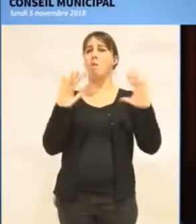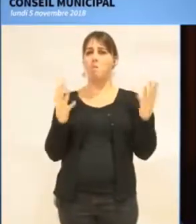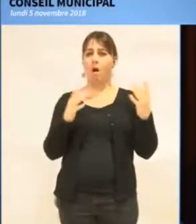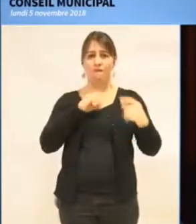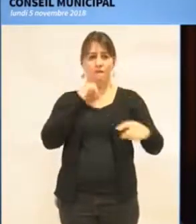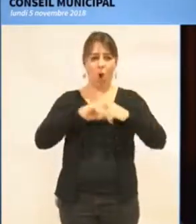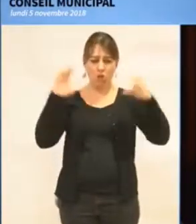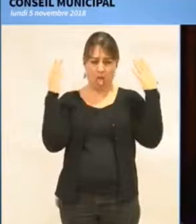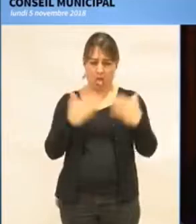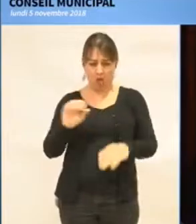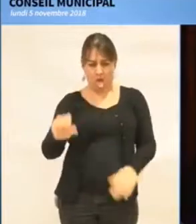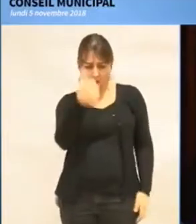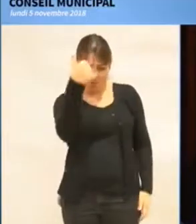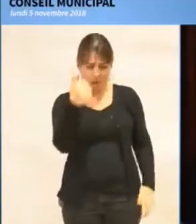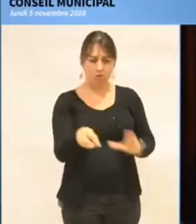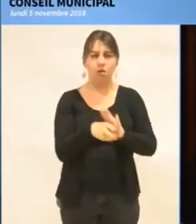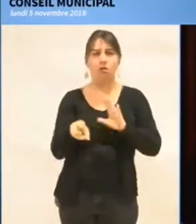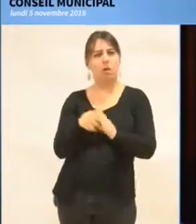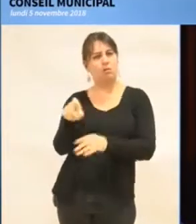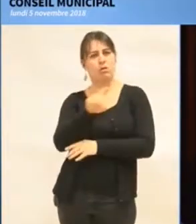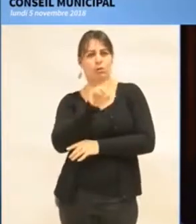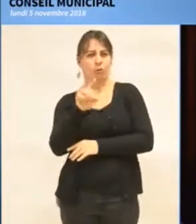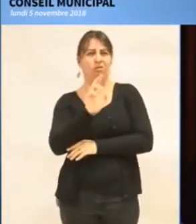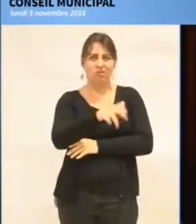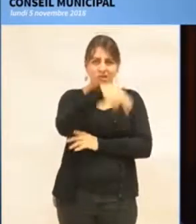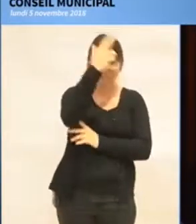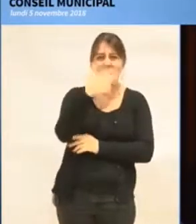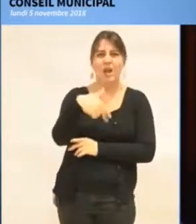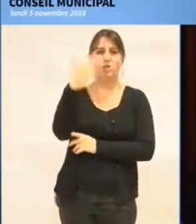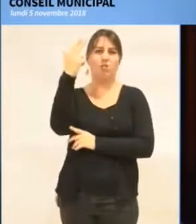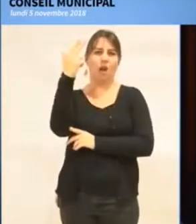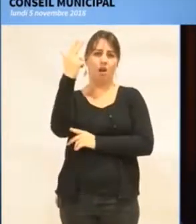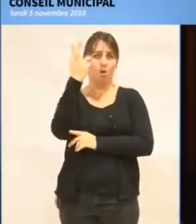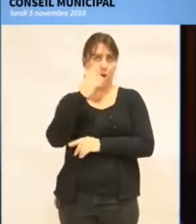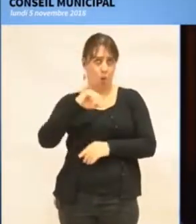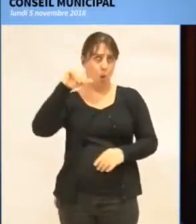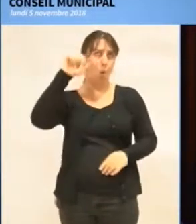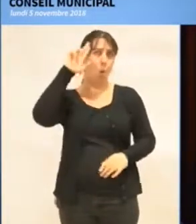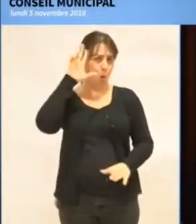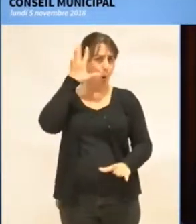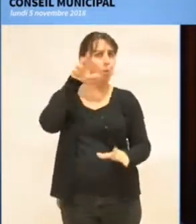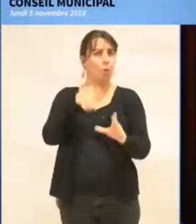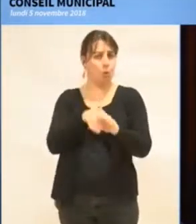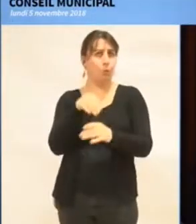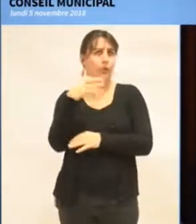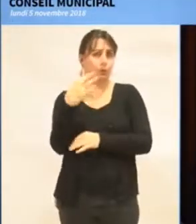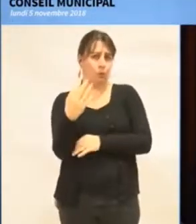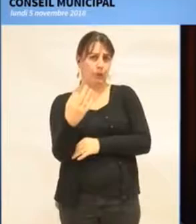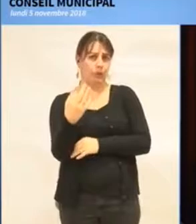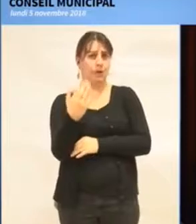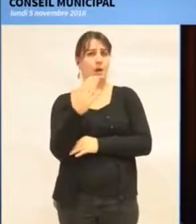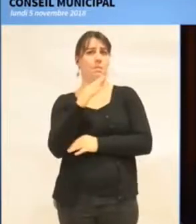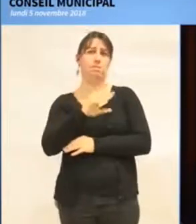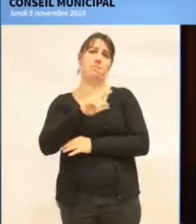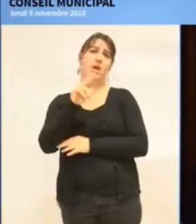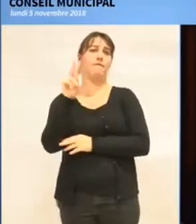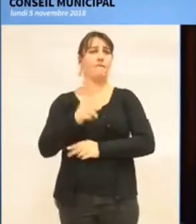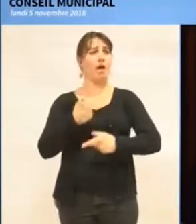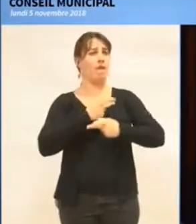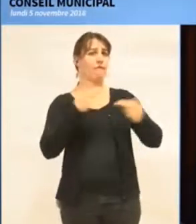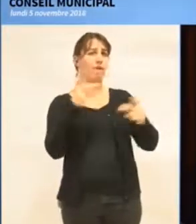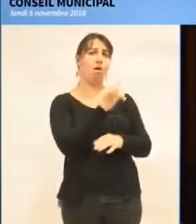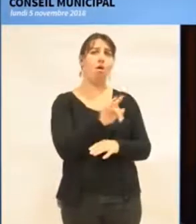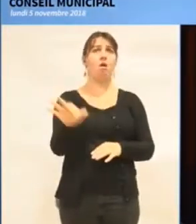que grenobloise, elle est nationale, européenne sans doute, mais avouons quand même que la France, depuis plusieurs